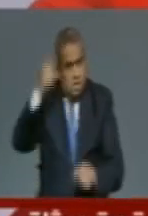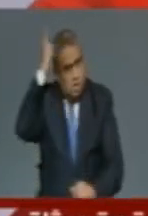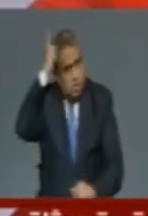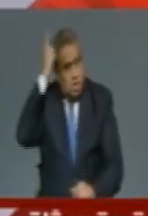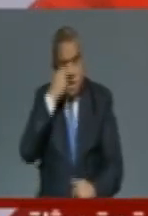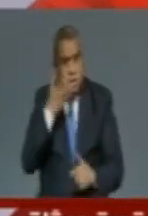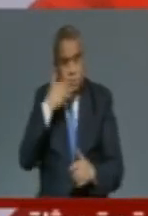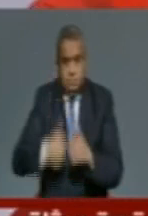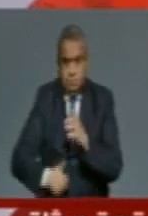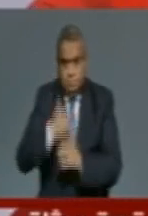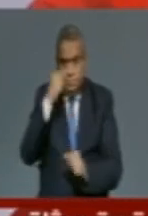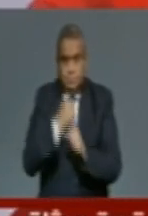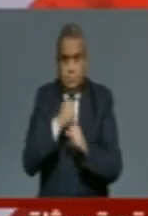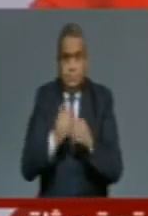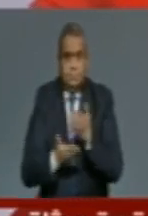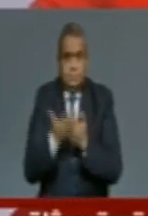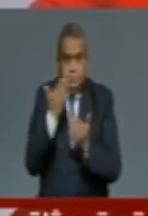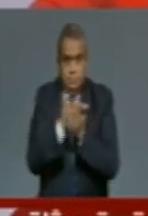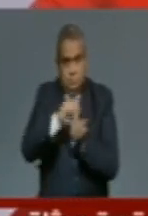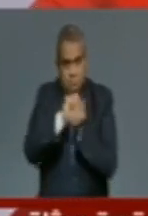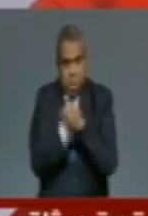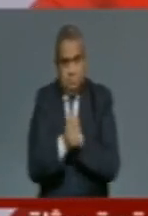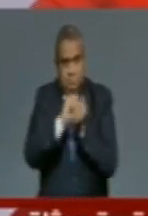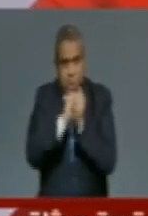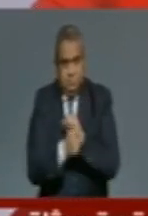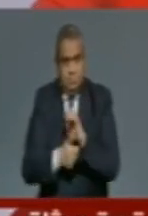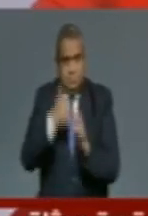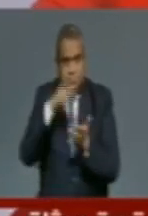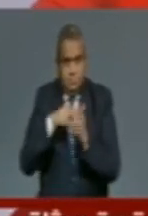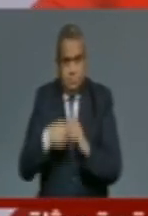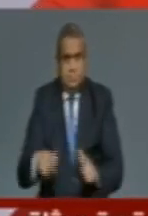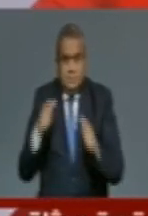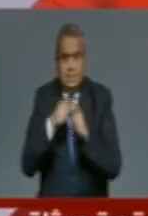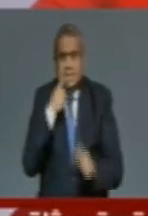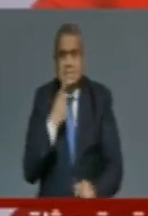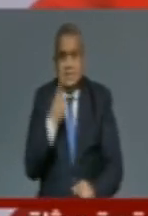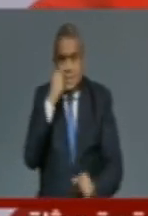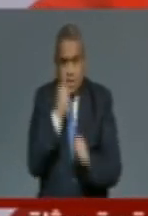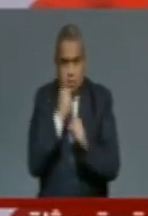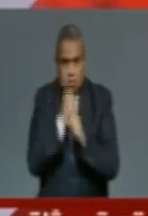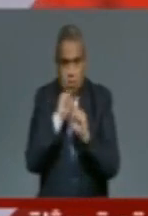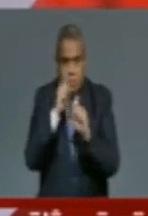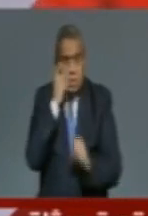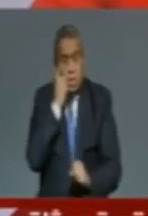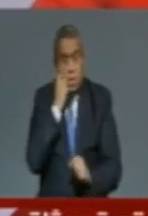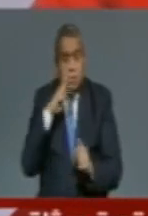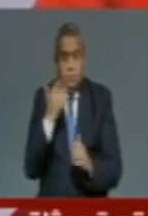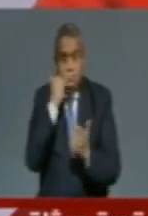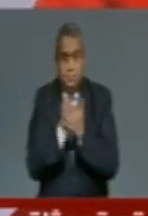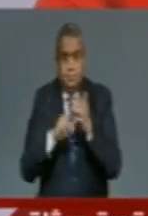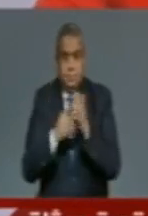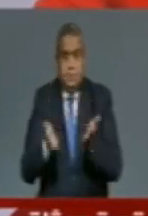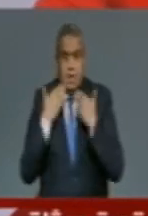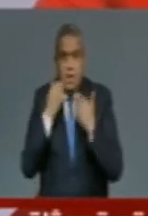وحدثت بعض التغيرات خلال هذه السنة فيما يخص التغيرات